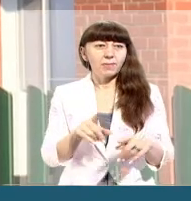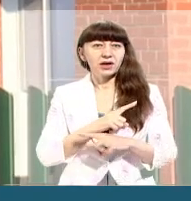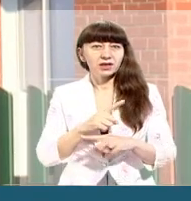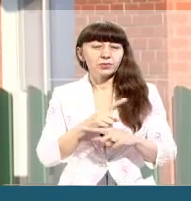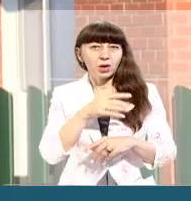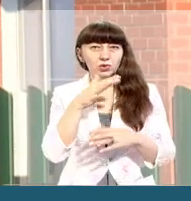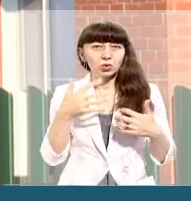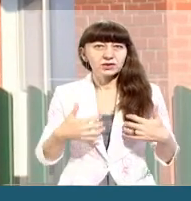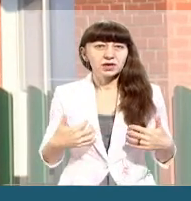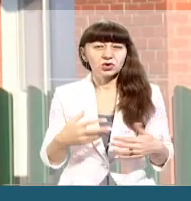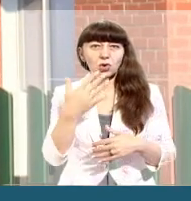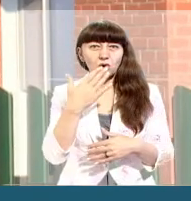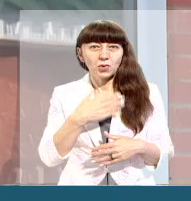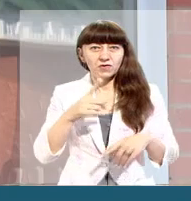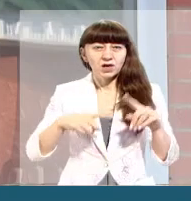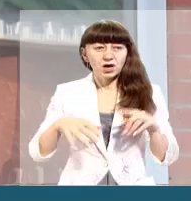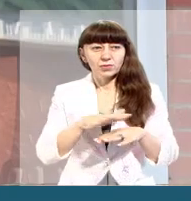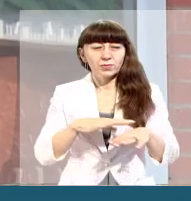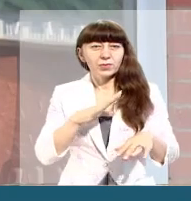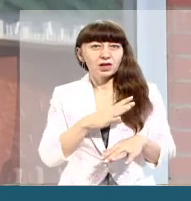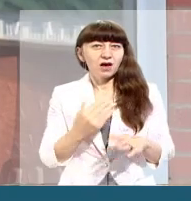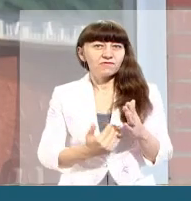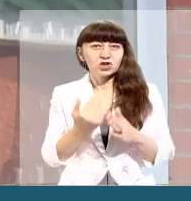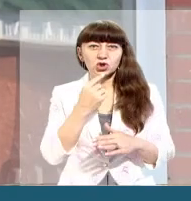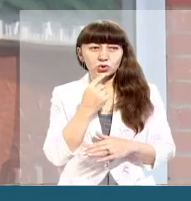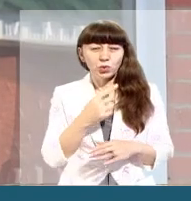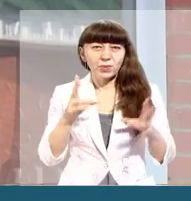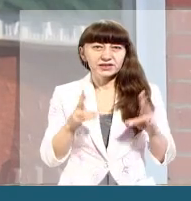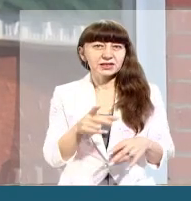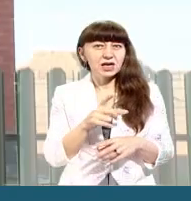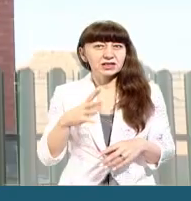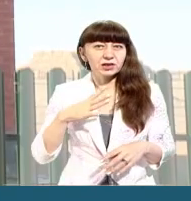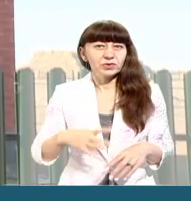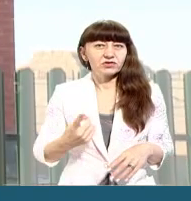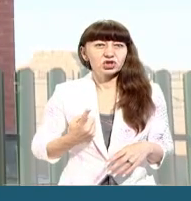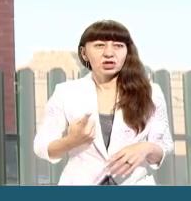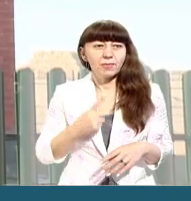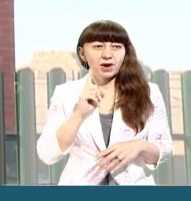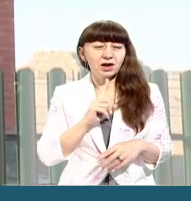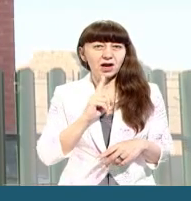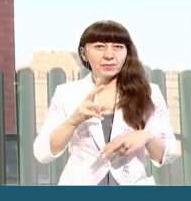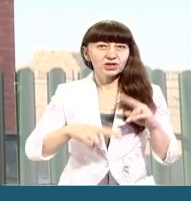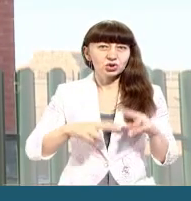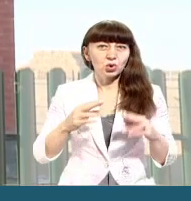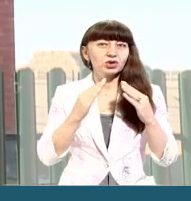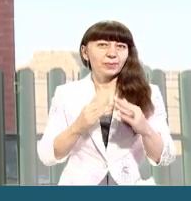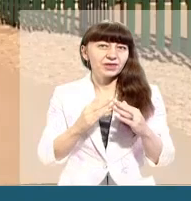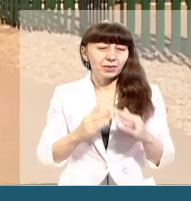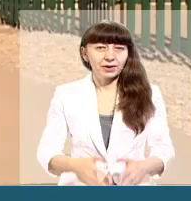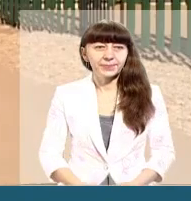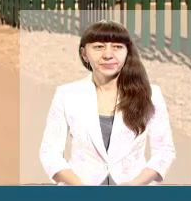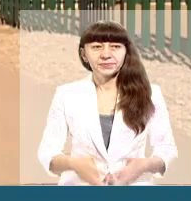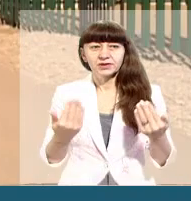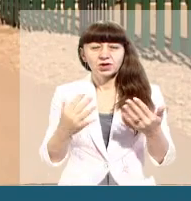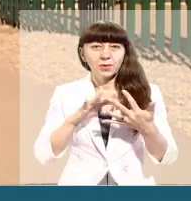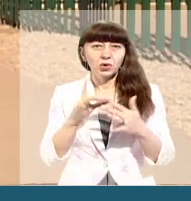немало скота. Но любовь к родному краю была выше трудностей. Пострадавшие терпеливо ждали, пока строители возведут новые дома.